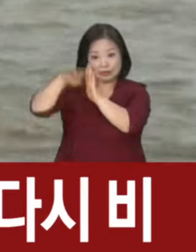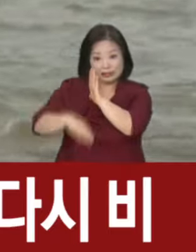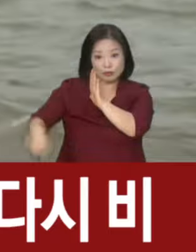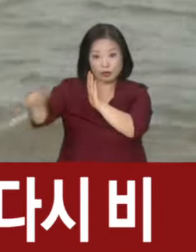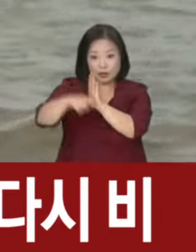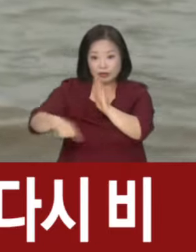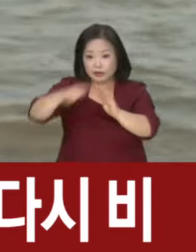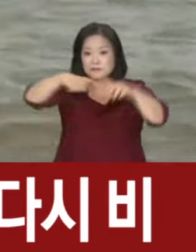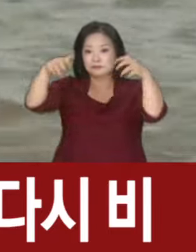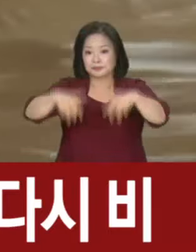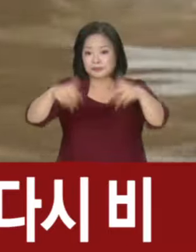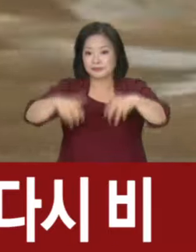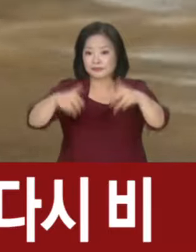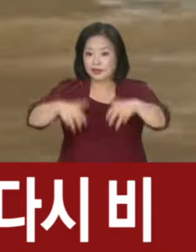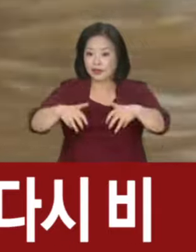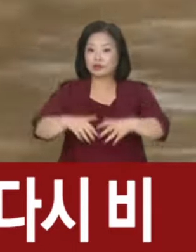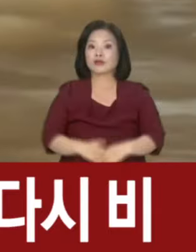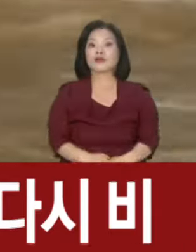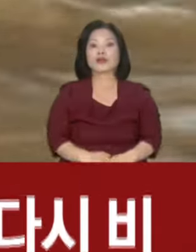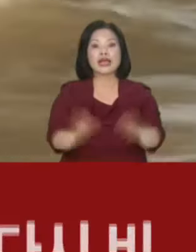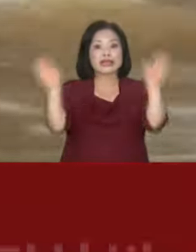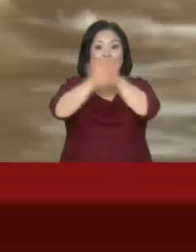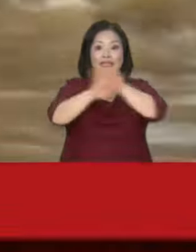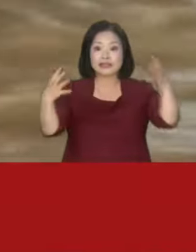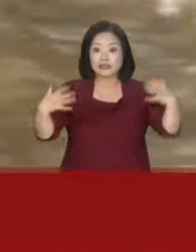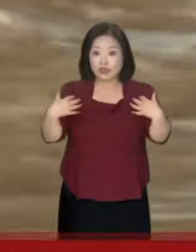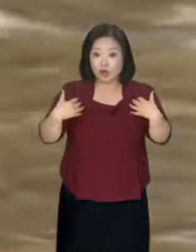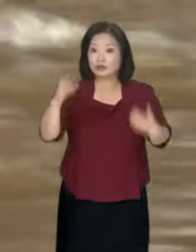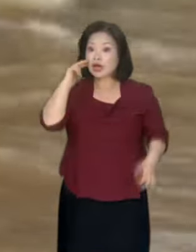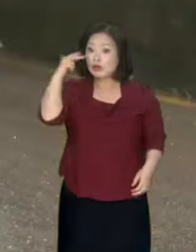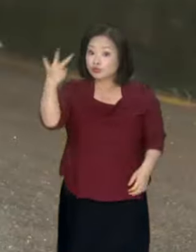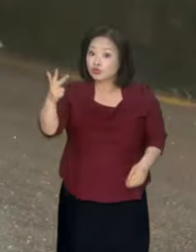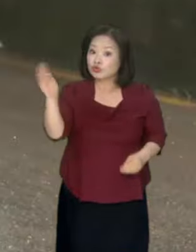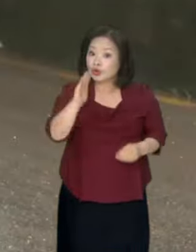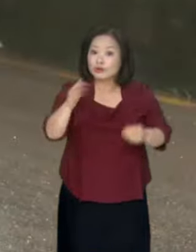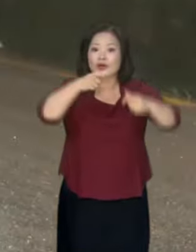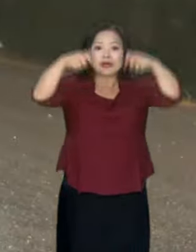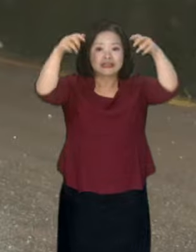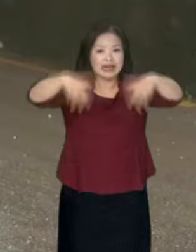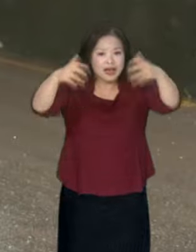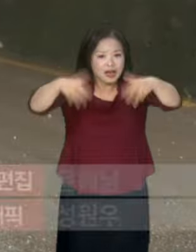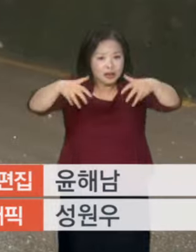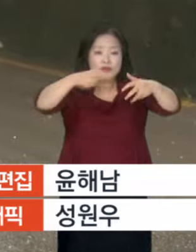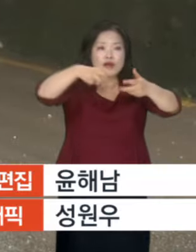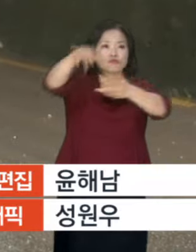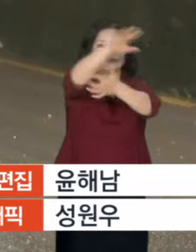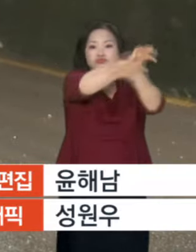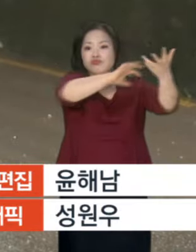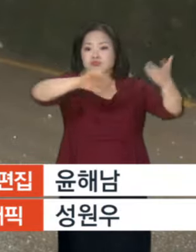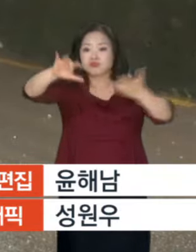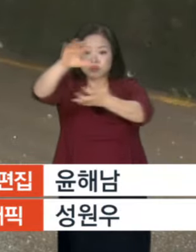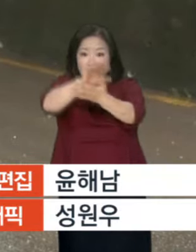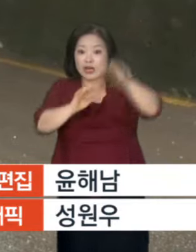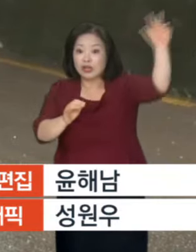비를 뿌릴 전망입니다. 기상청은 다음 주 초 장마구름이 중부까지 올라오면서